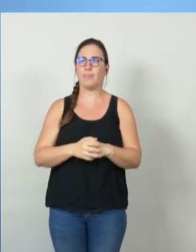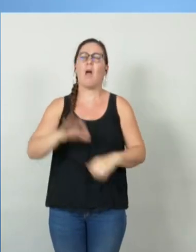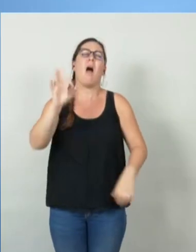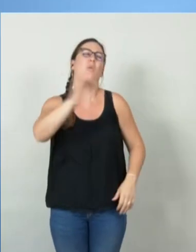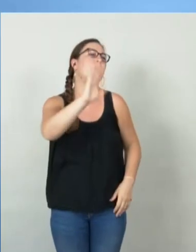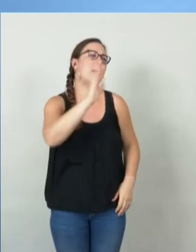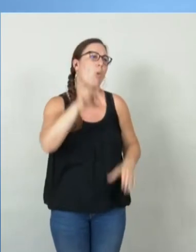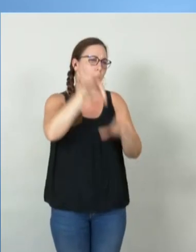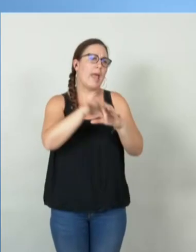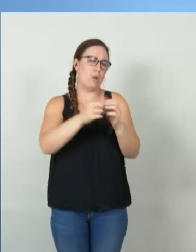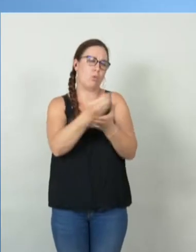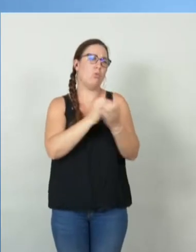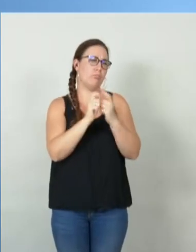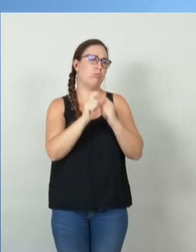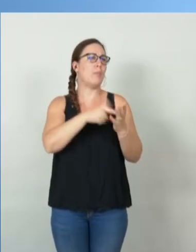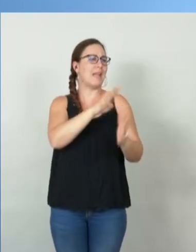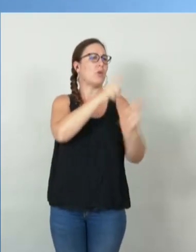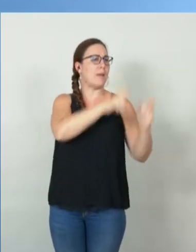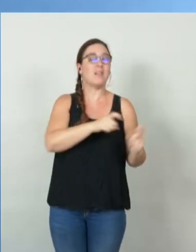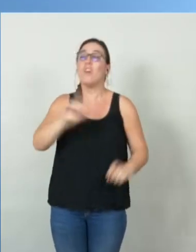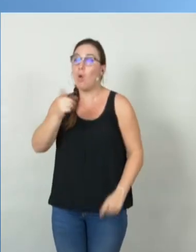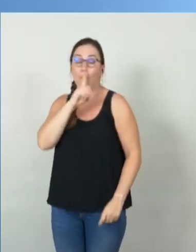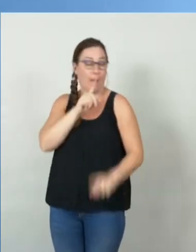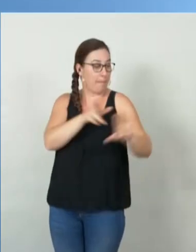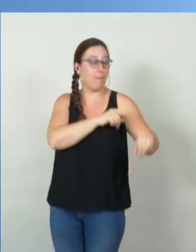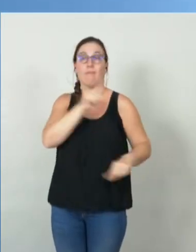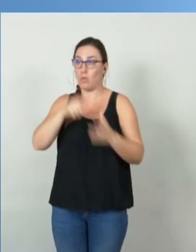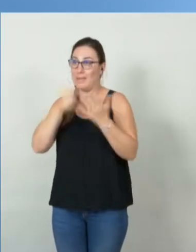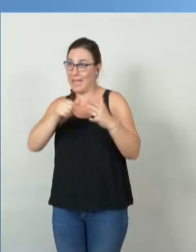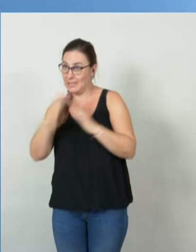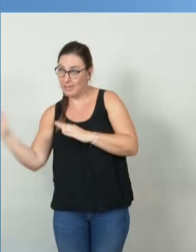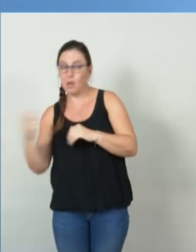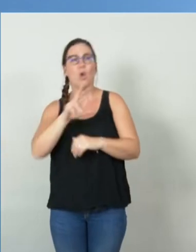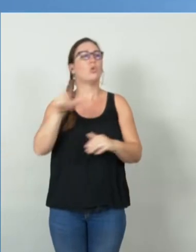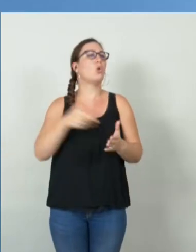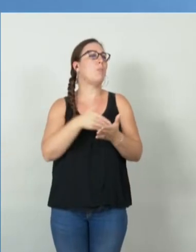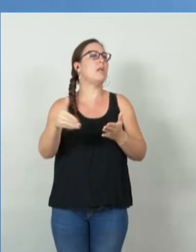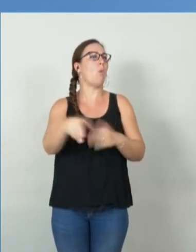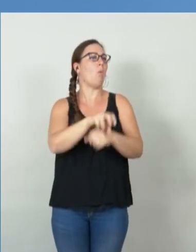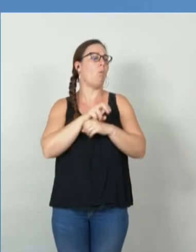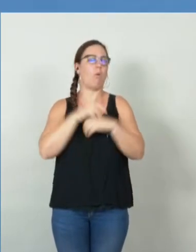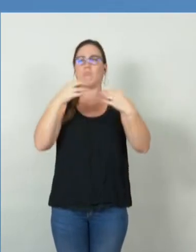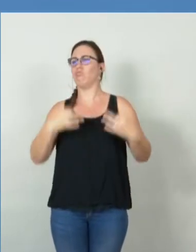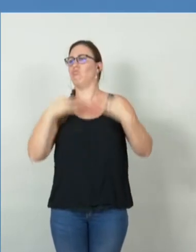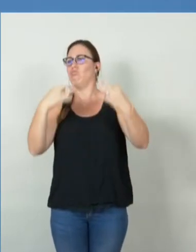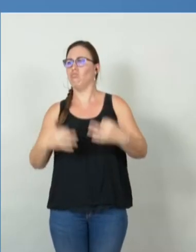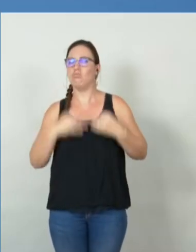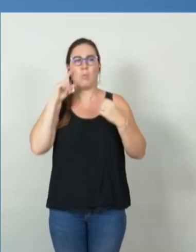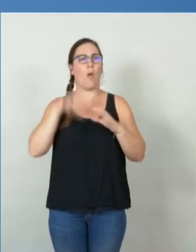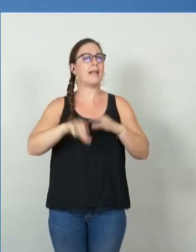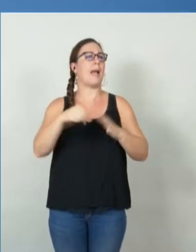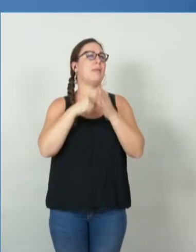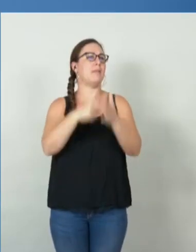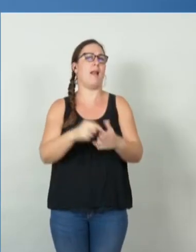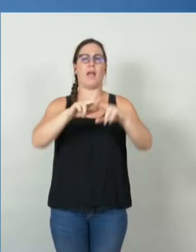les indemnités des lieux ont bien baissé en 2014 ok mais moi je vous parle de maintenant et 32 millions d'emprunts c'est classique on a augmenté le capital restant du que